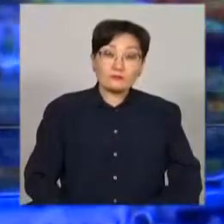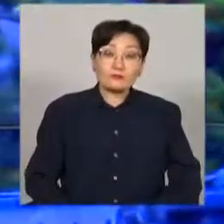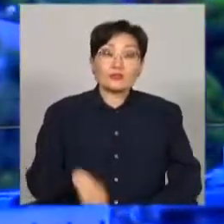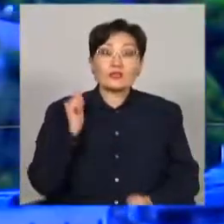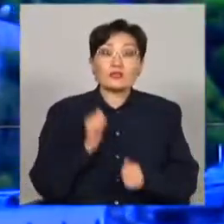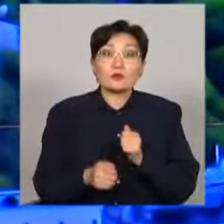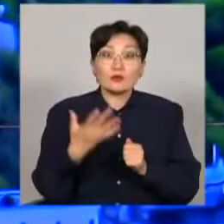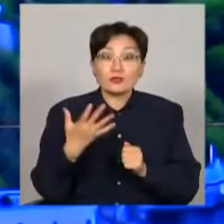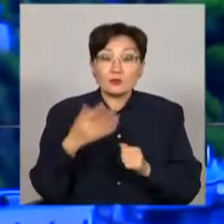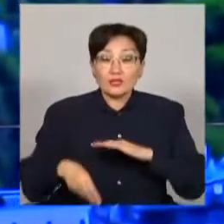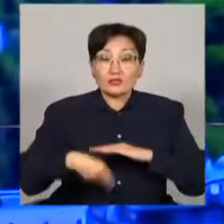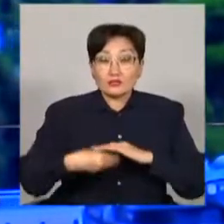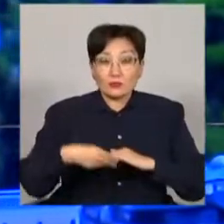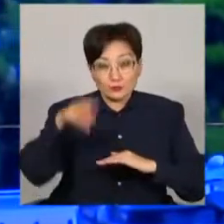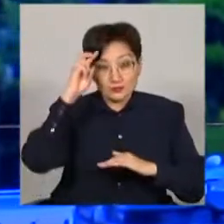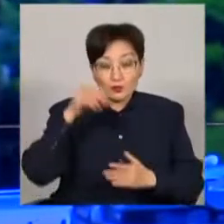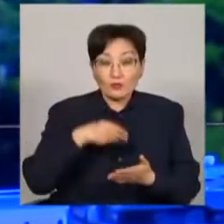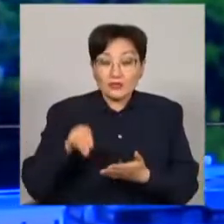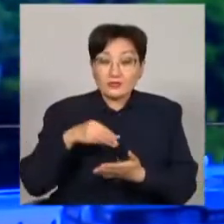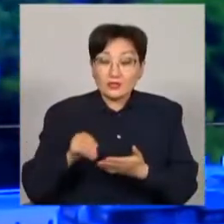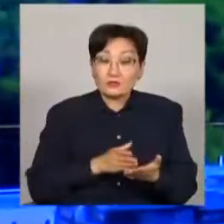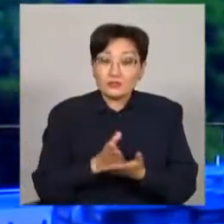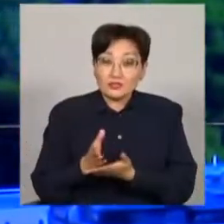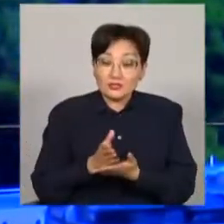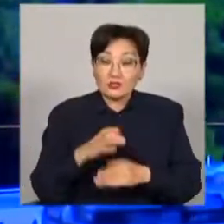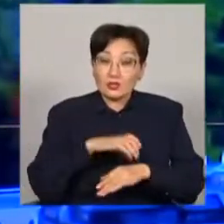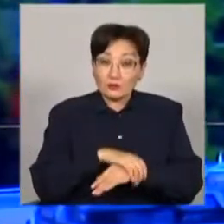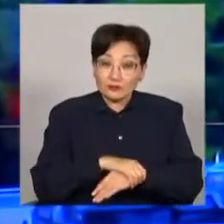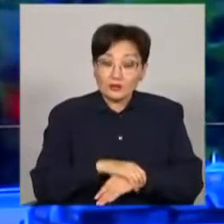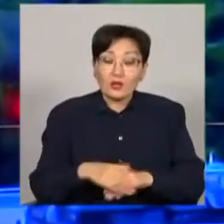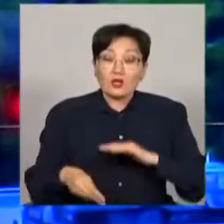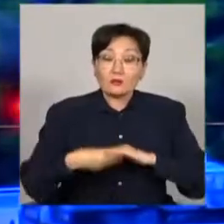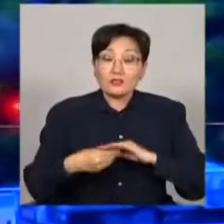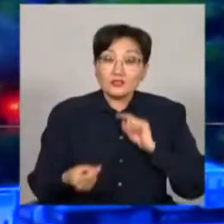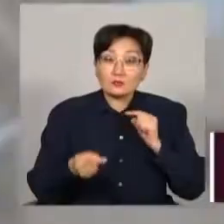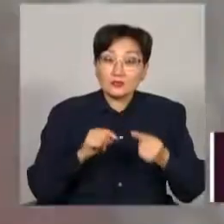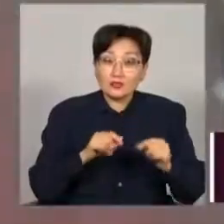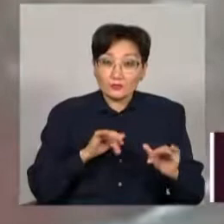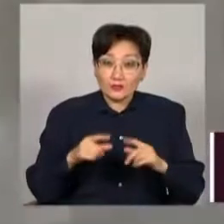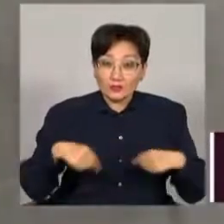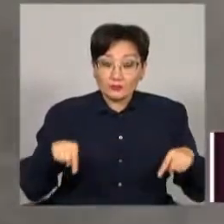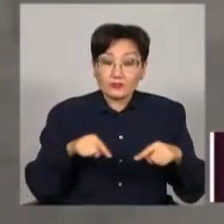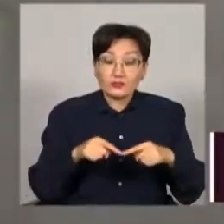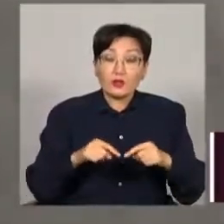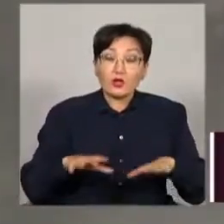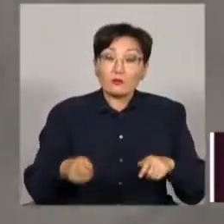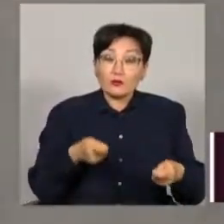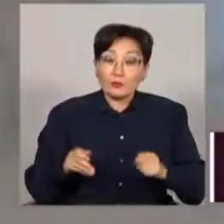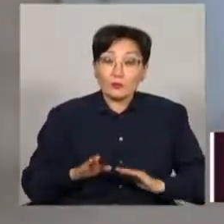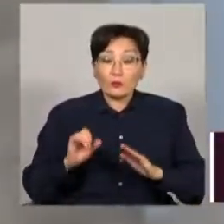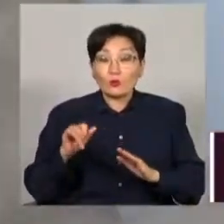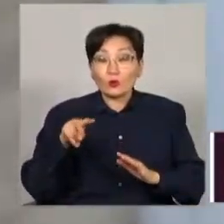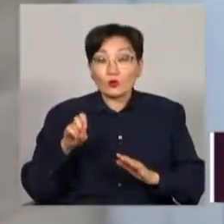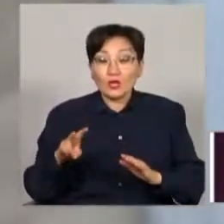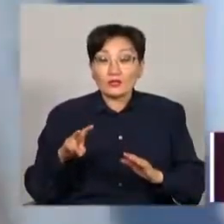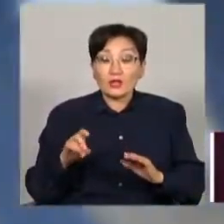Әрбір 5-ші жемқорлық мемлекеттік сатып алу саласында анықталады. Ол туралы сыбайлас жемқорлыққа қарсы іс-қимыл агенттігі төрағасының орынбасары Ұлан